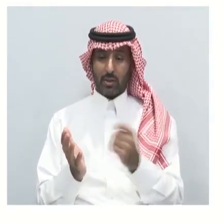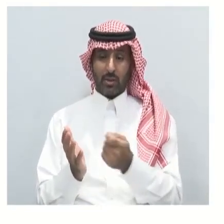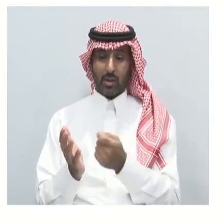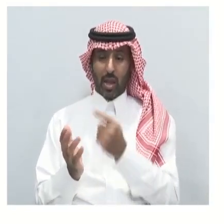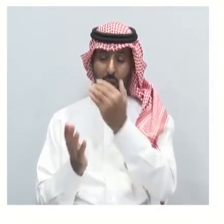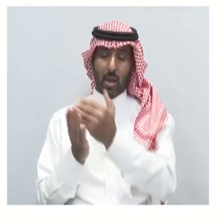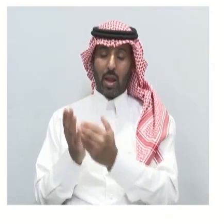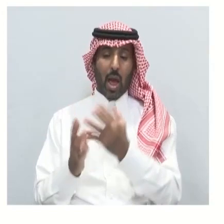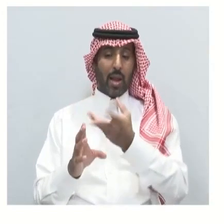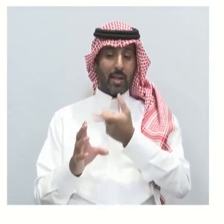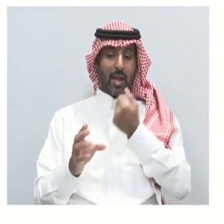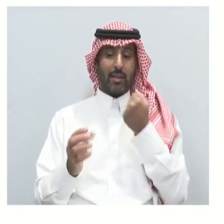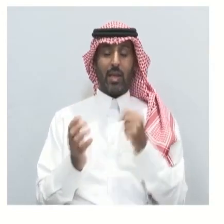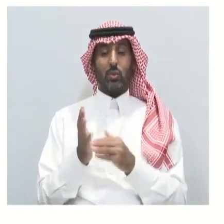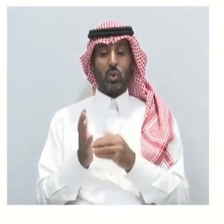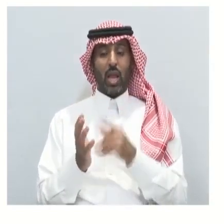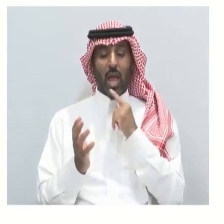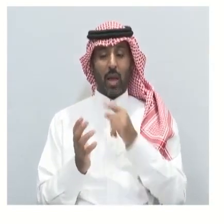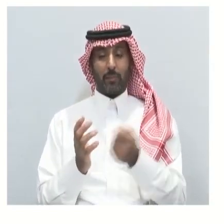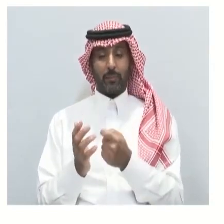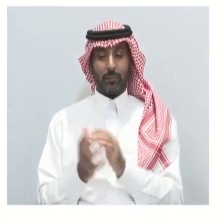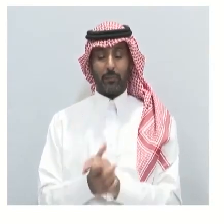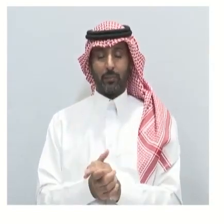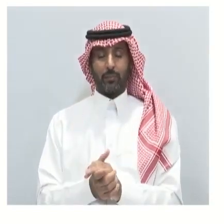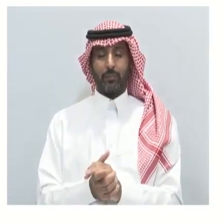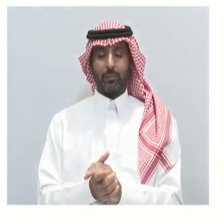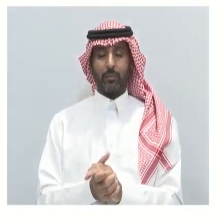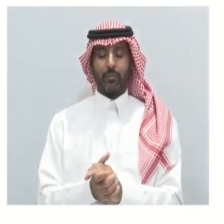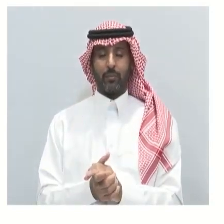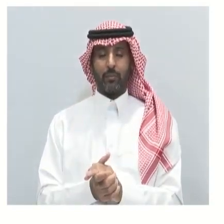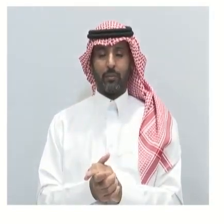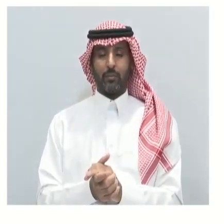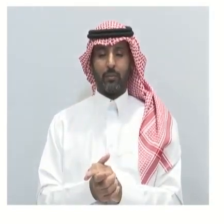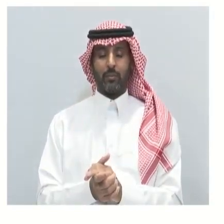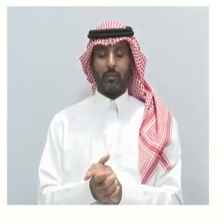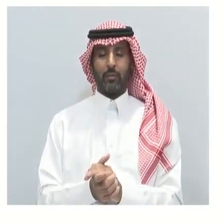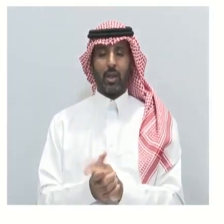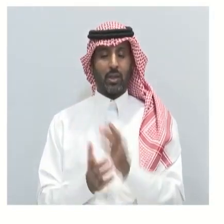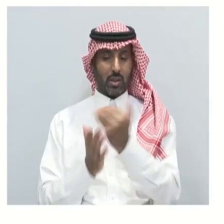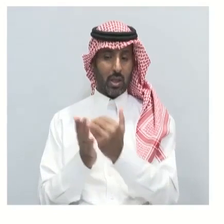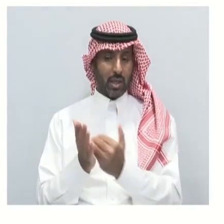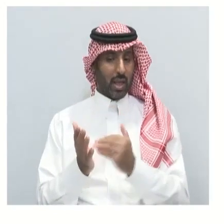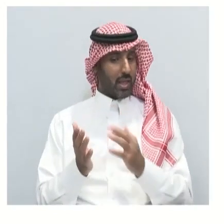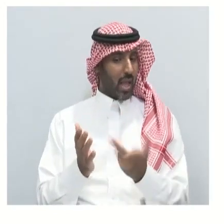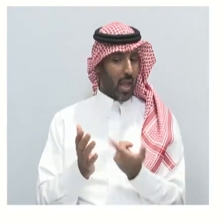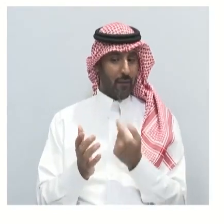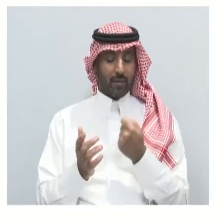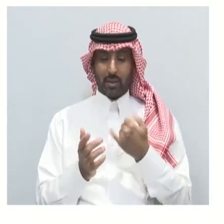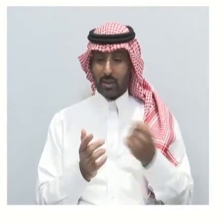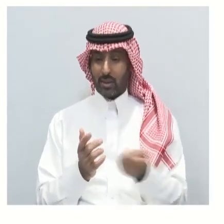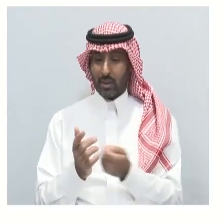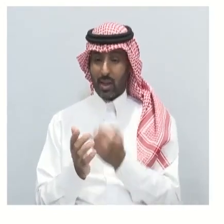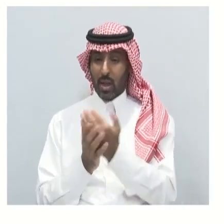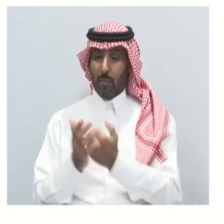بتستعرض النتائج التي توصلت اليها الدراسه اجراءات البحث تتضمن يعني